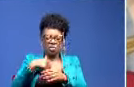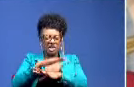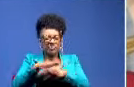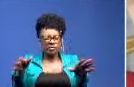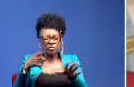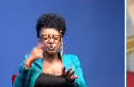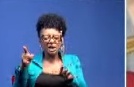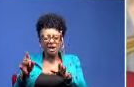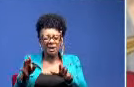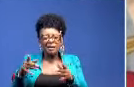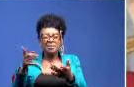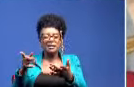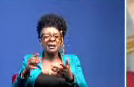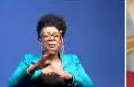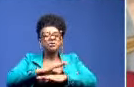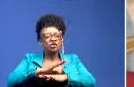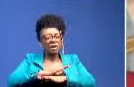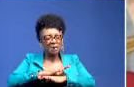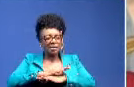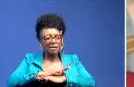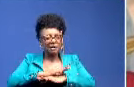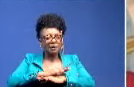yeye?